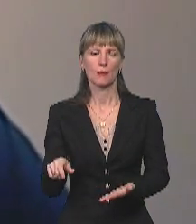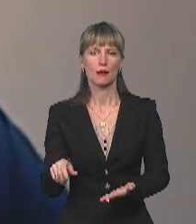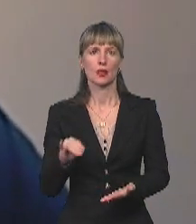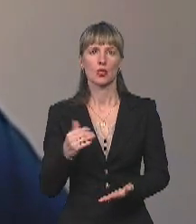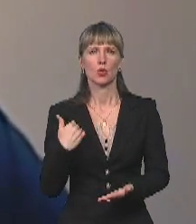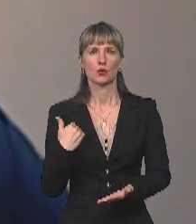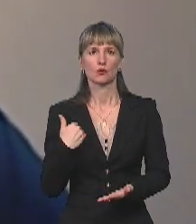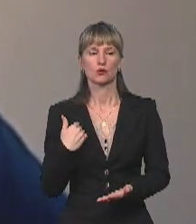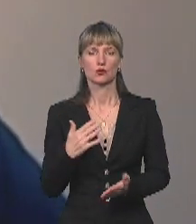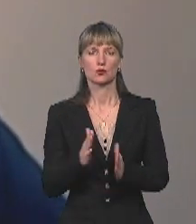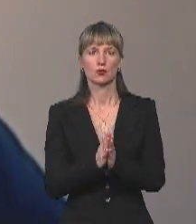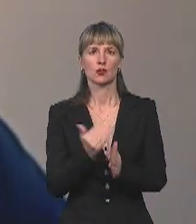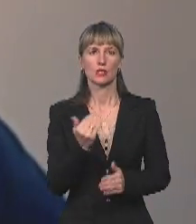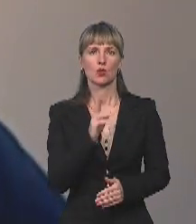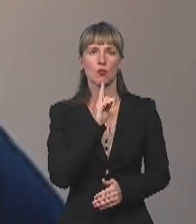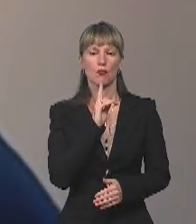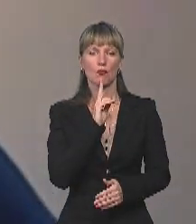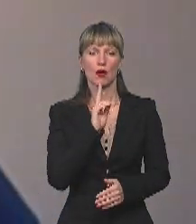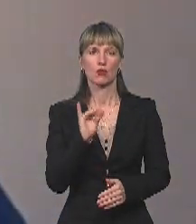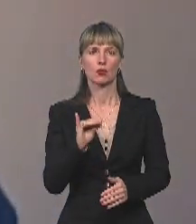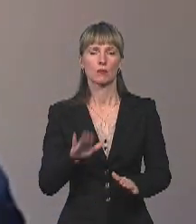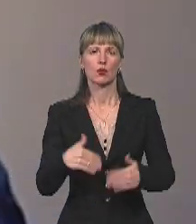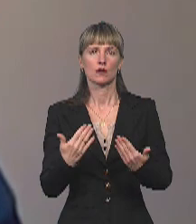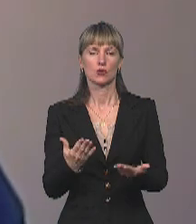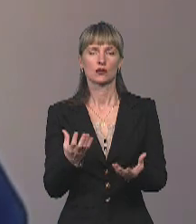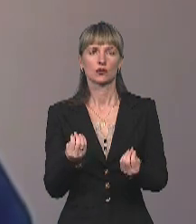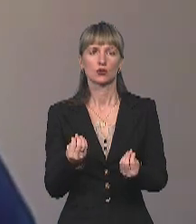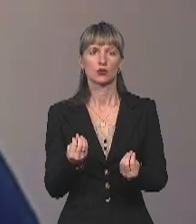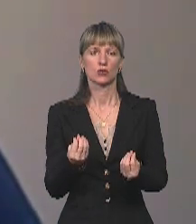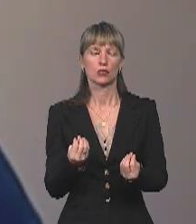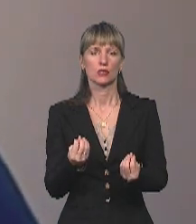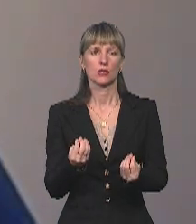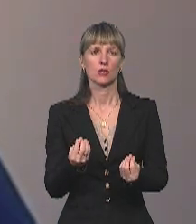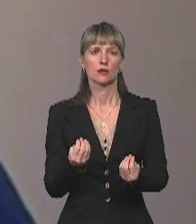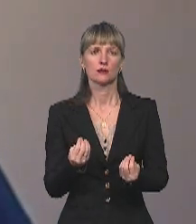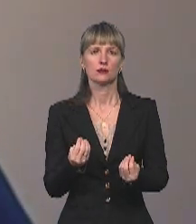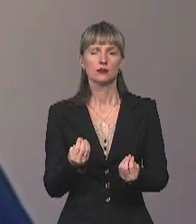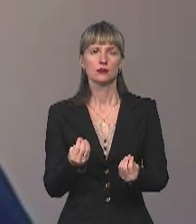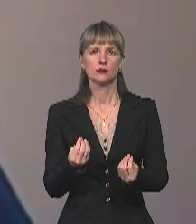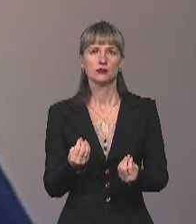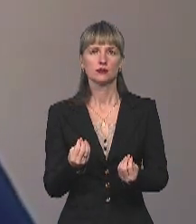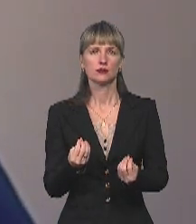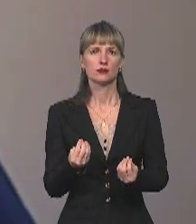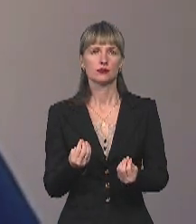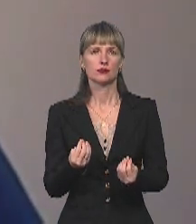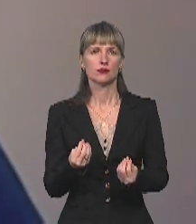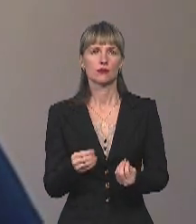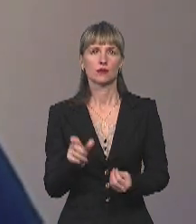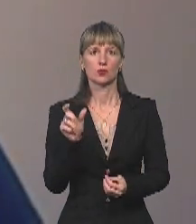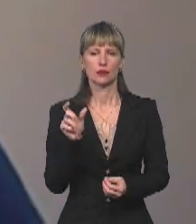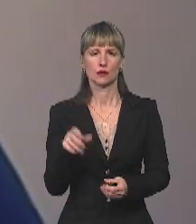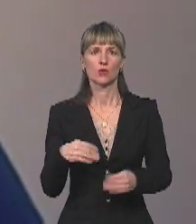хочу звернути їх увагу і порекомендувати, якщо мені, так сказати, це буде